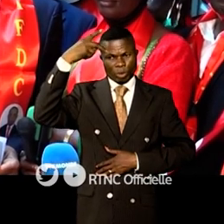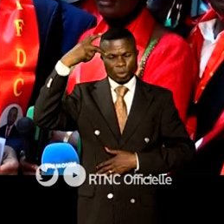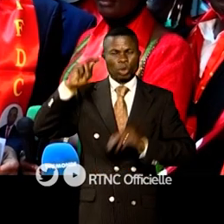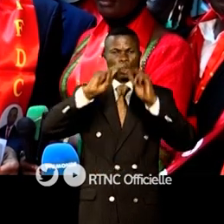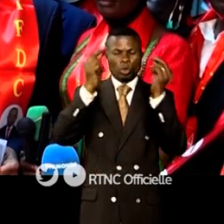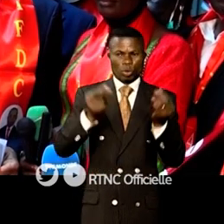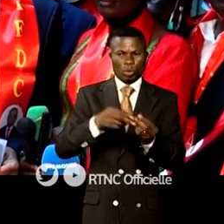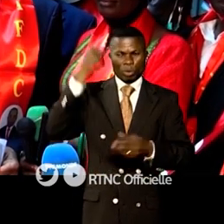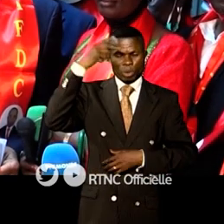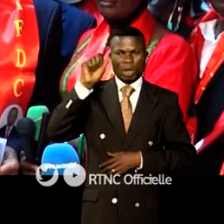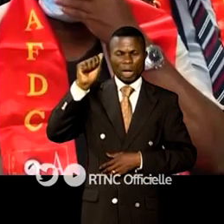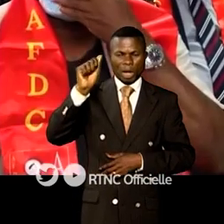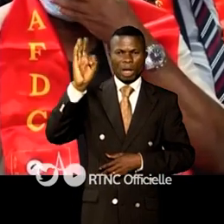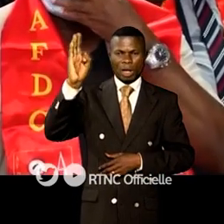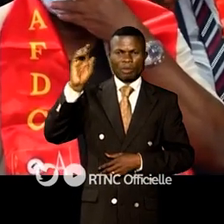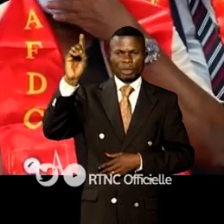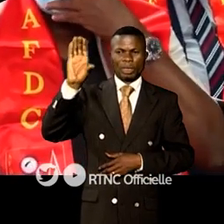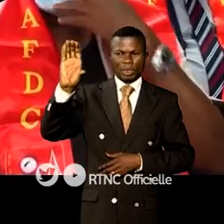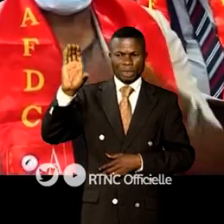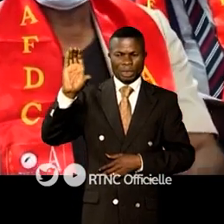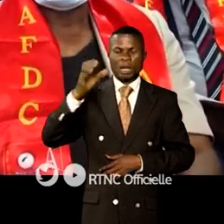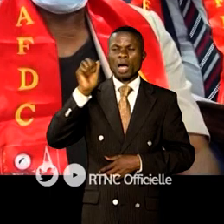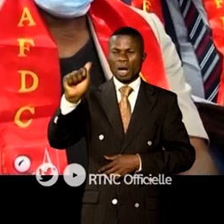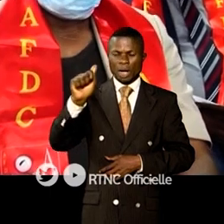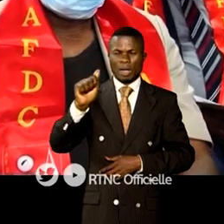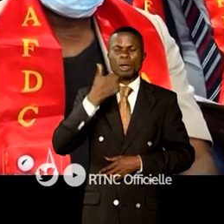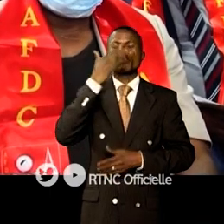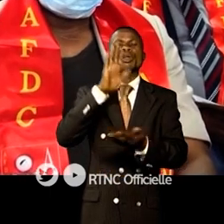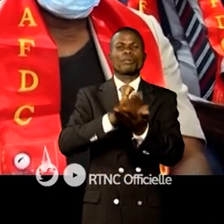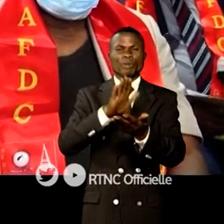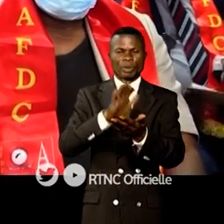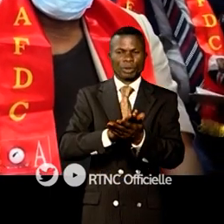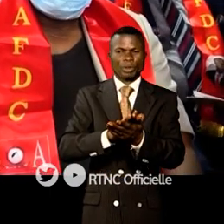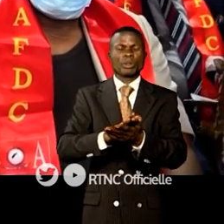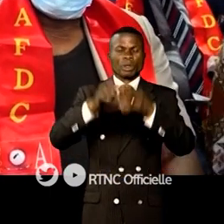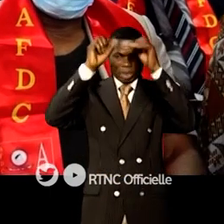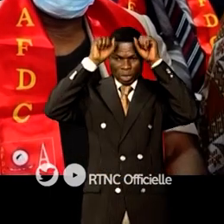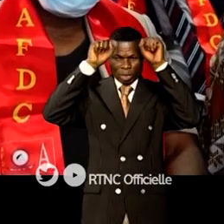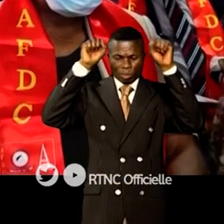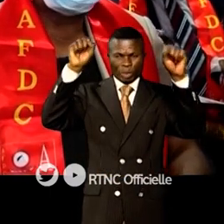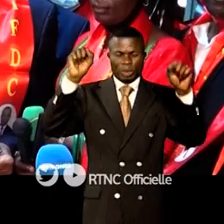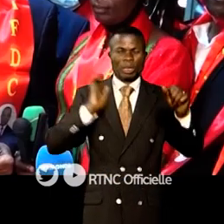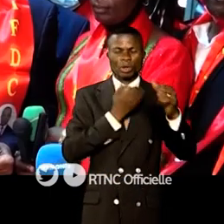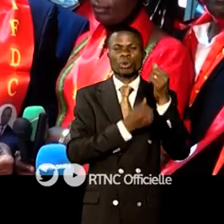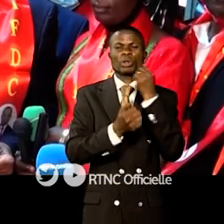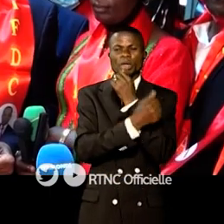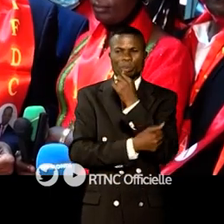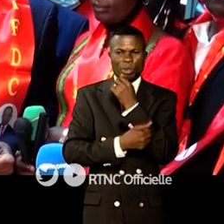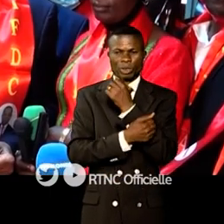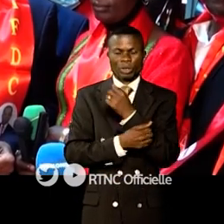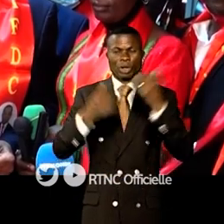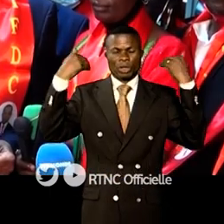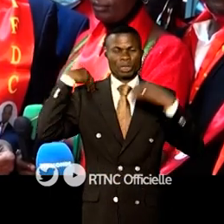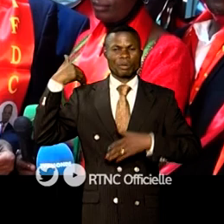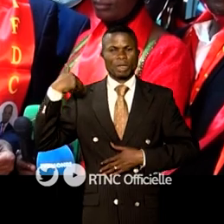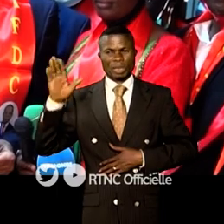regroupement politique FDCA félicite son Excellence Monsieur le Président de la République, chef de